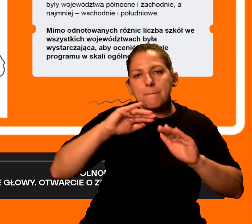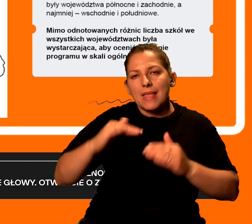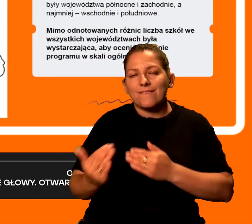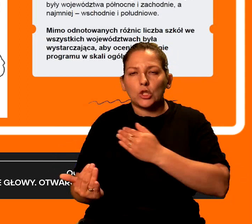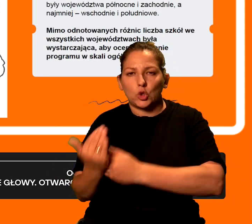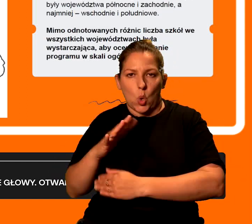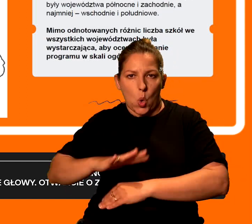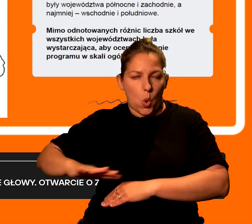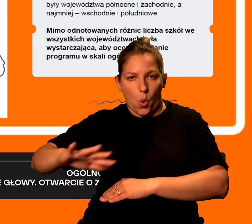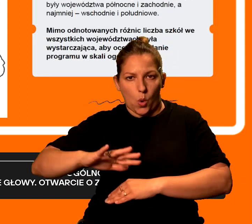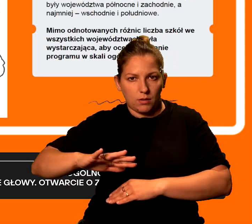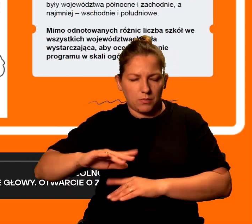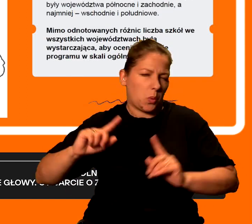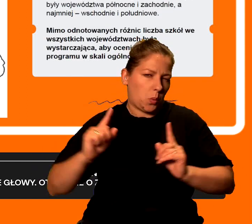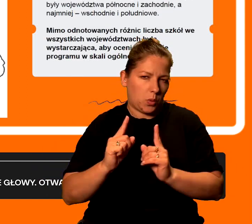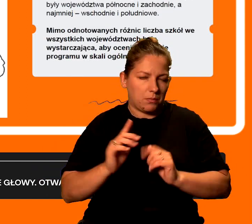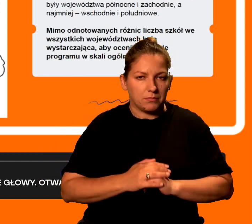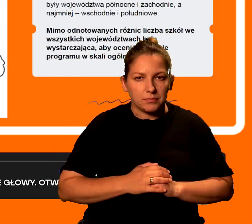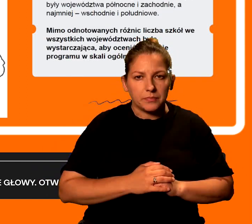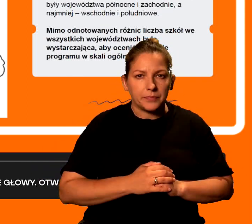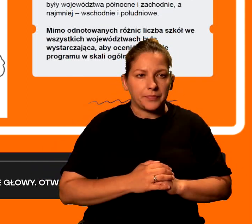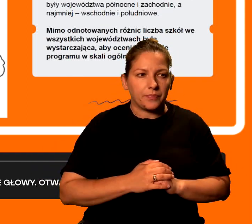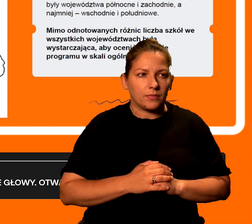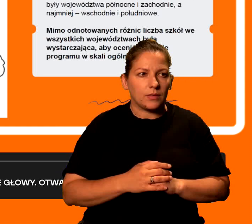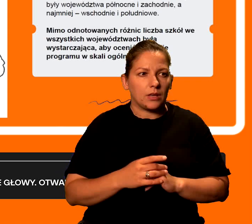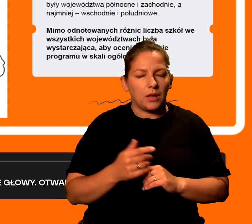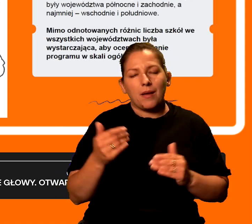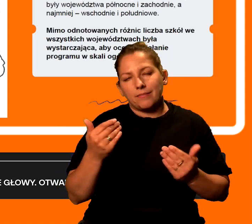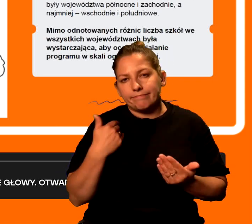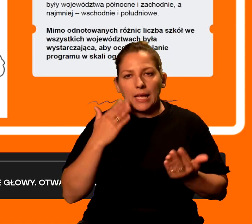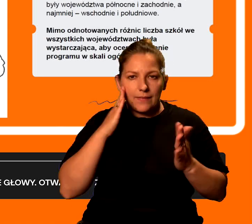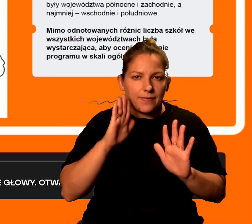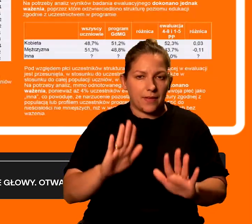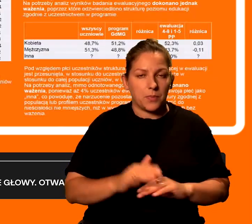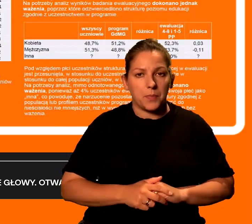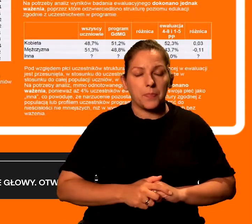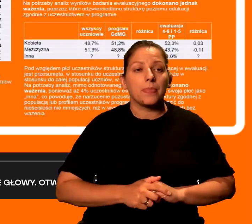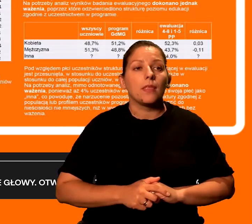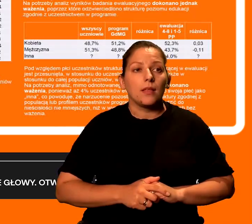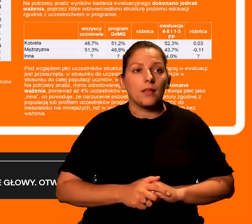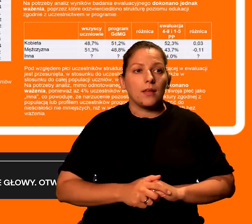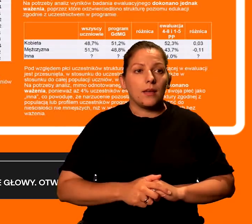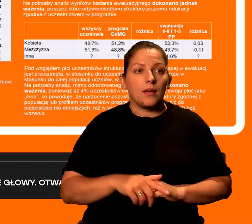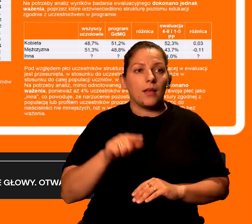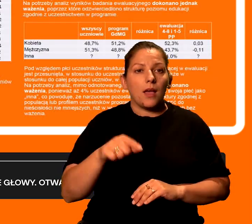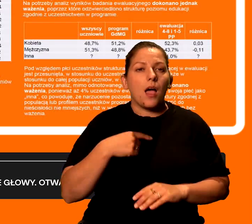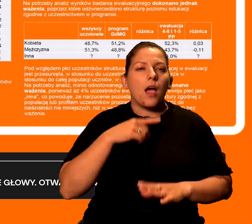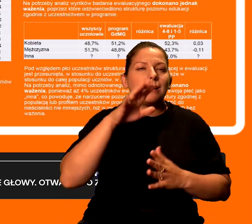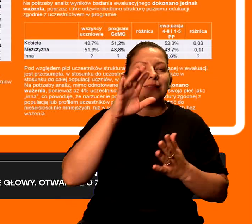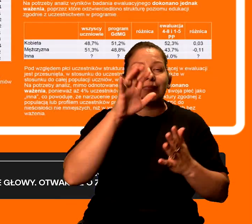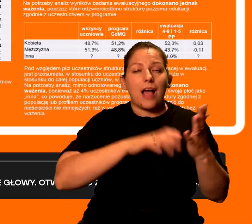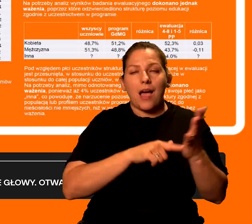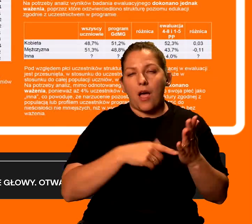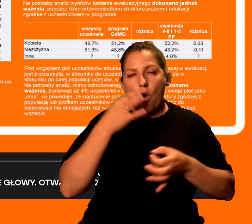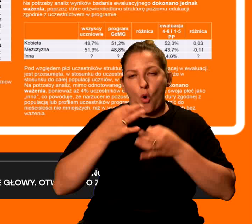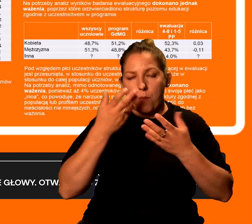wschodnich, tak w skrócie. I pewnie się można było troszkę spodziewać. I teraz jest taki slajd, którego nie będę opowiadał. To znaczy,